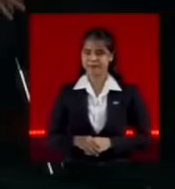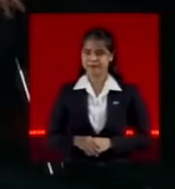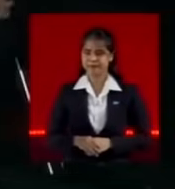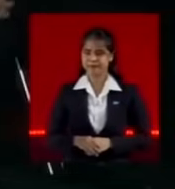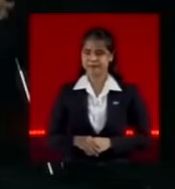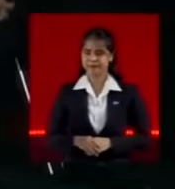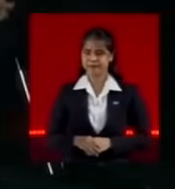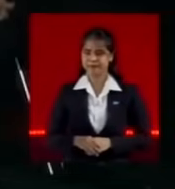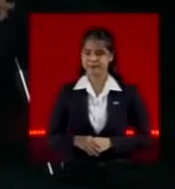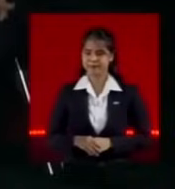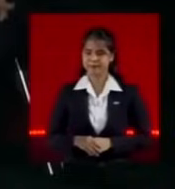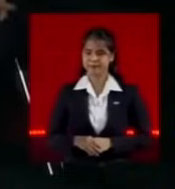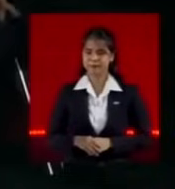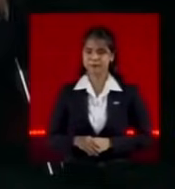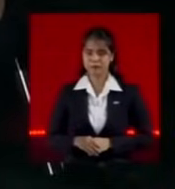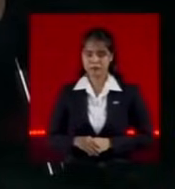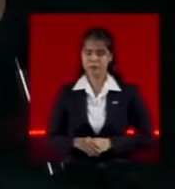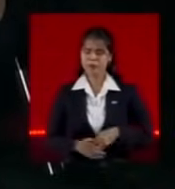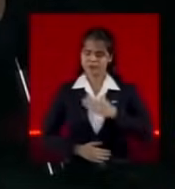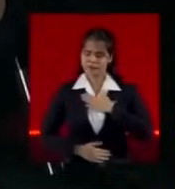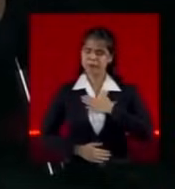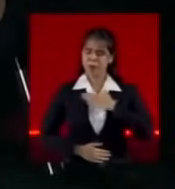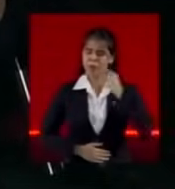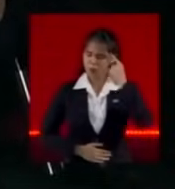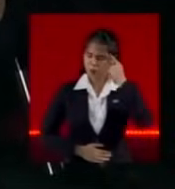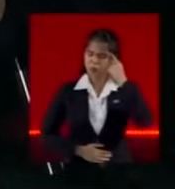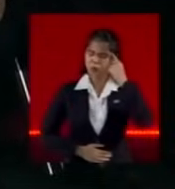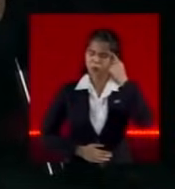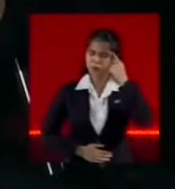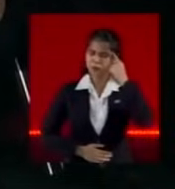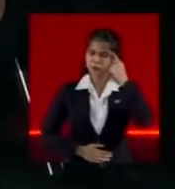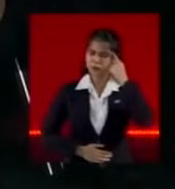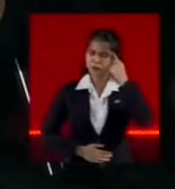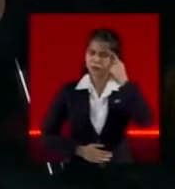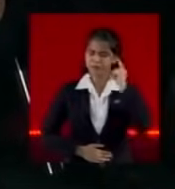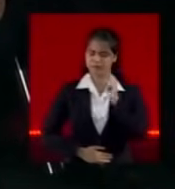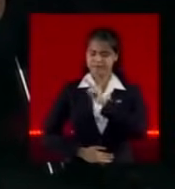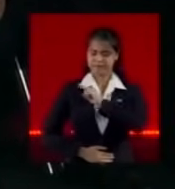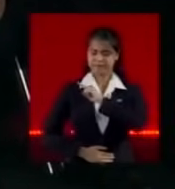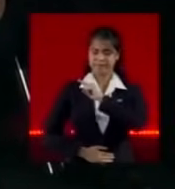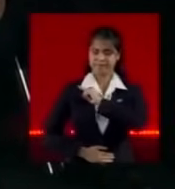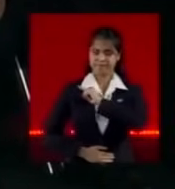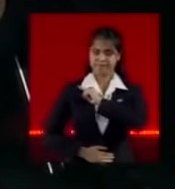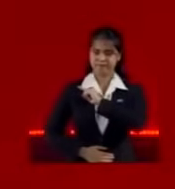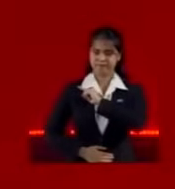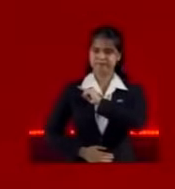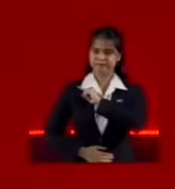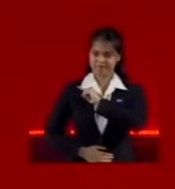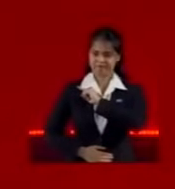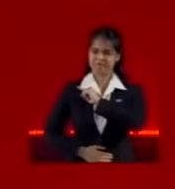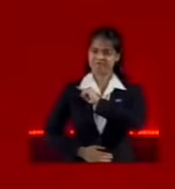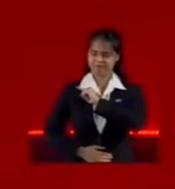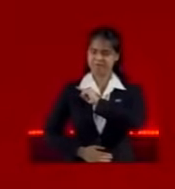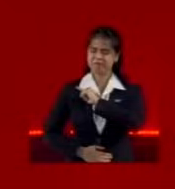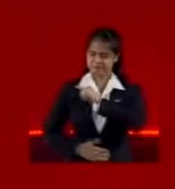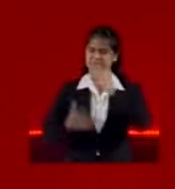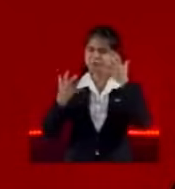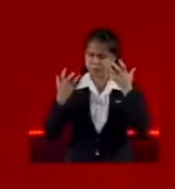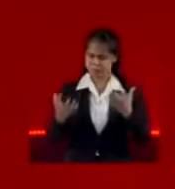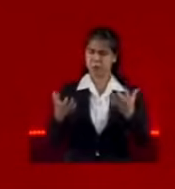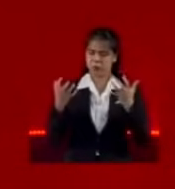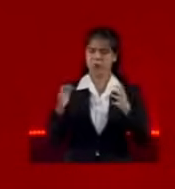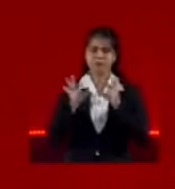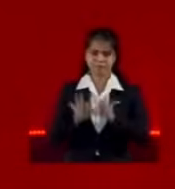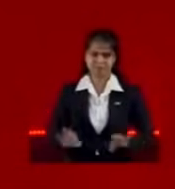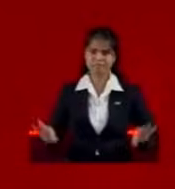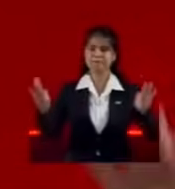ณยิ่งลักษณ์ปีกว่าของคุณยิ่งลักษณ์เนี่ยจริงๆก่อนที่กปปสจะออกมาเดินประท้วงคุณยิ่งลักษณ์